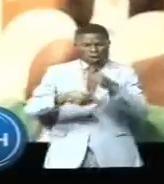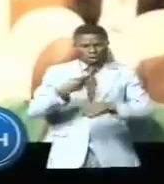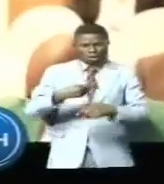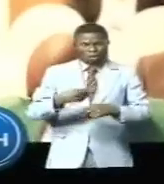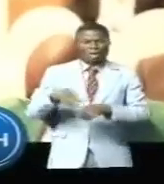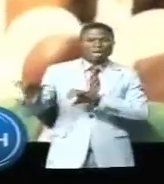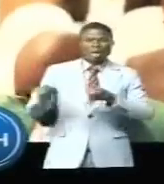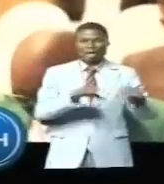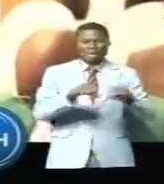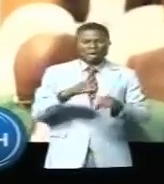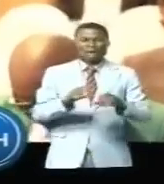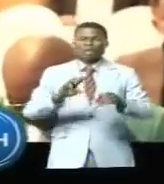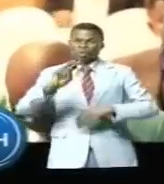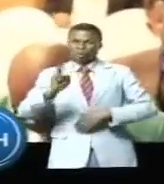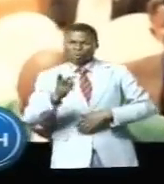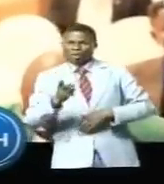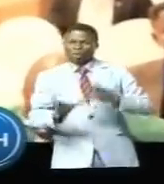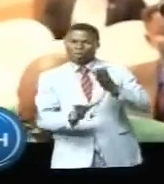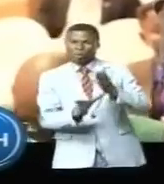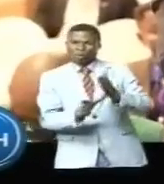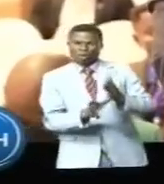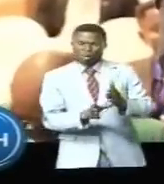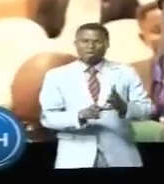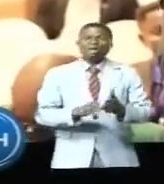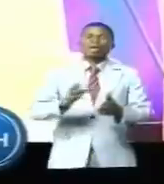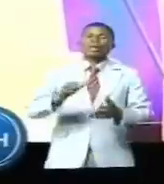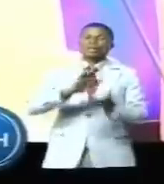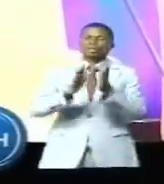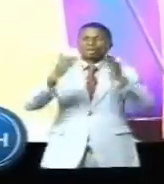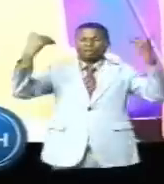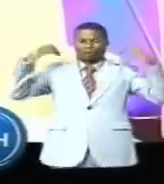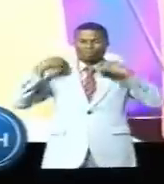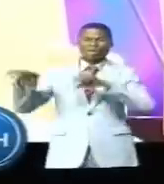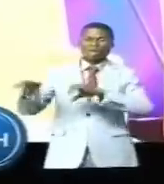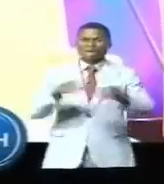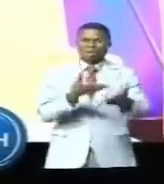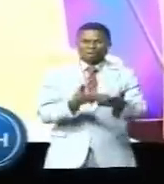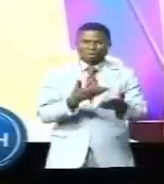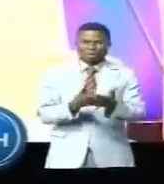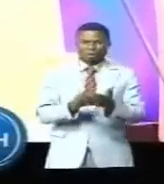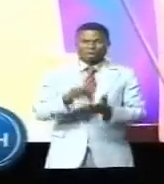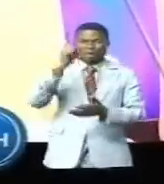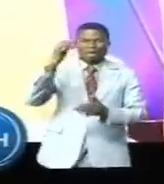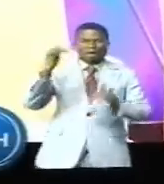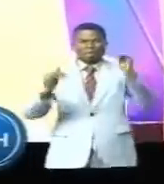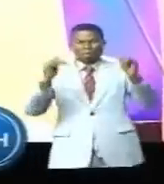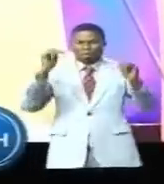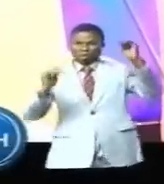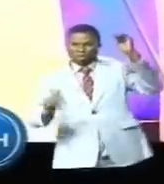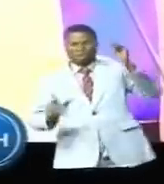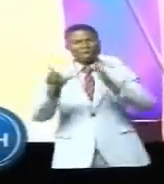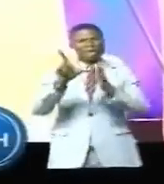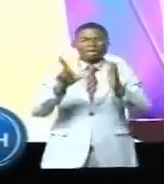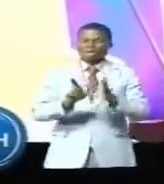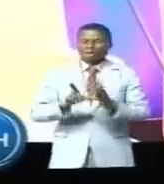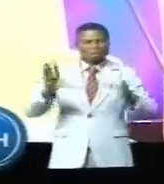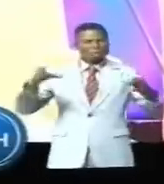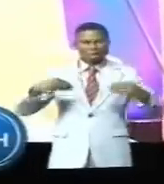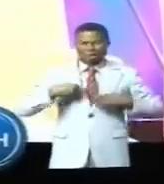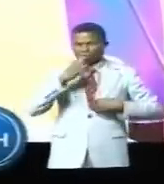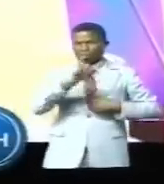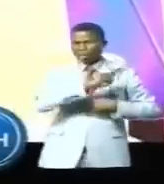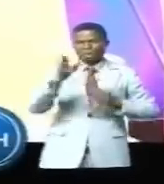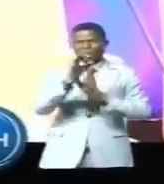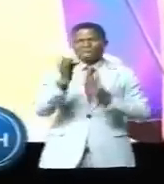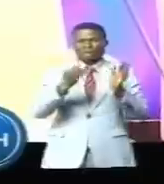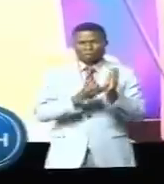aux activités secondaires, prenant ainsi le monopole dans les activités. Un déséquilibre que la loi du 8 février de